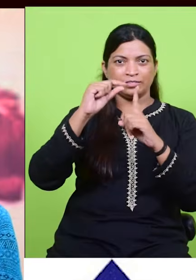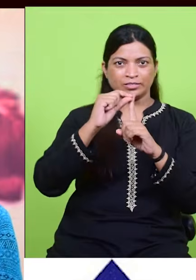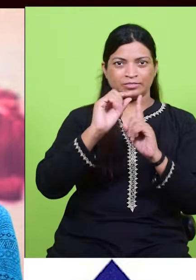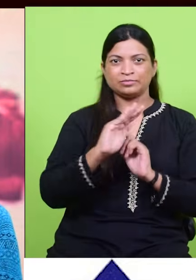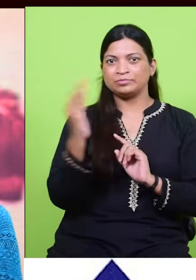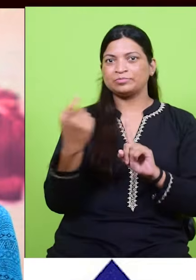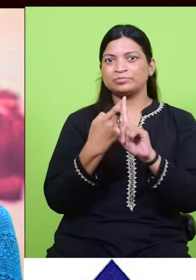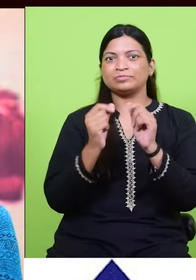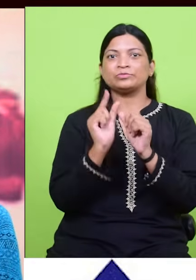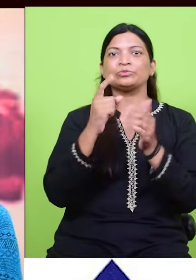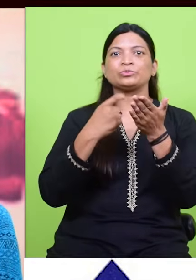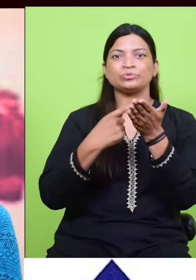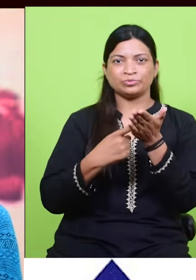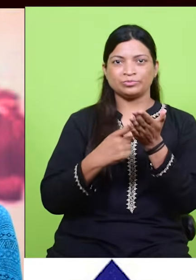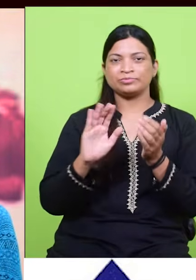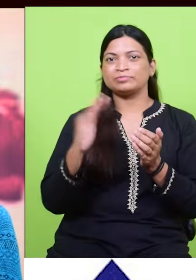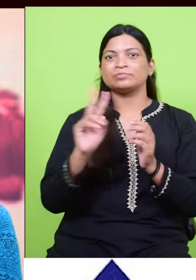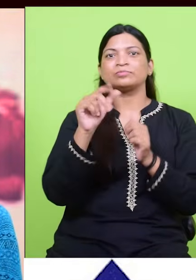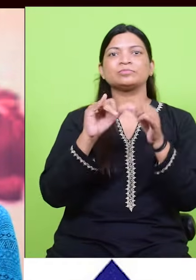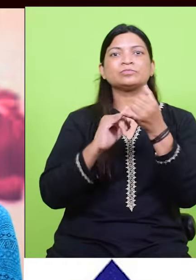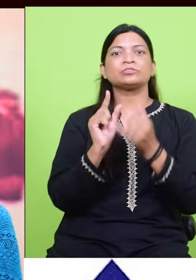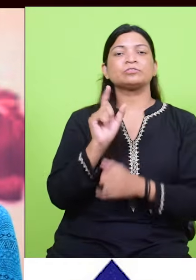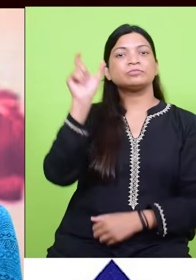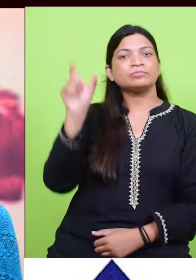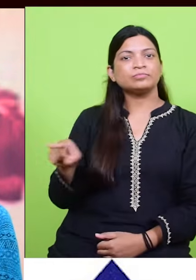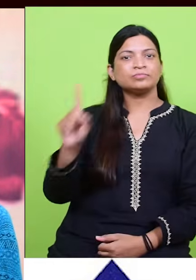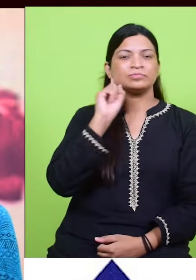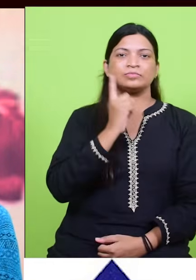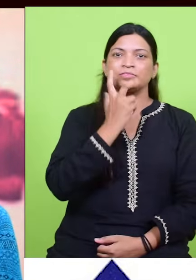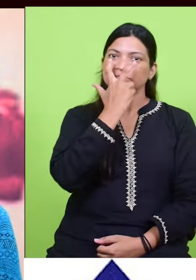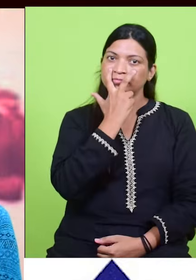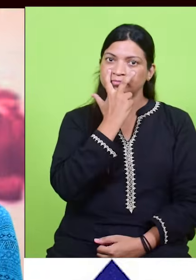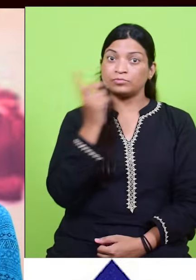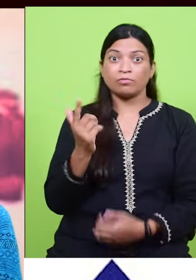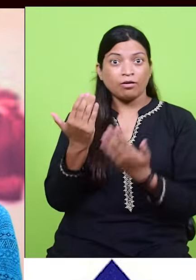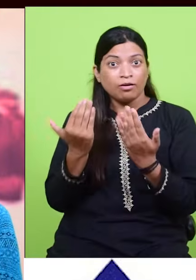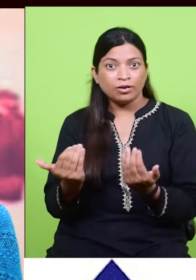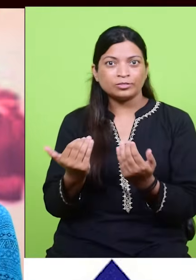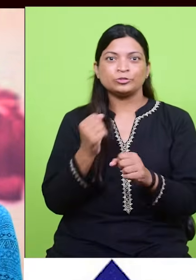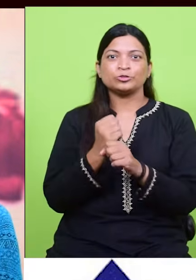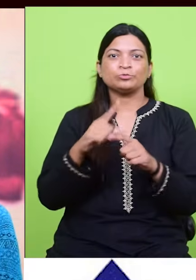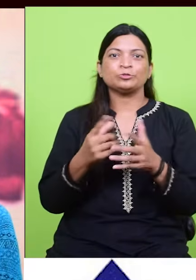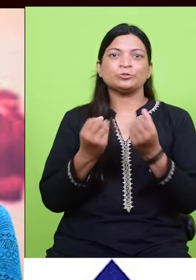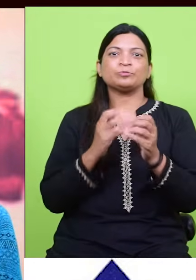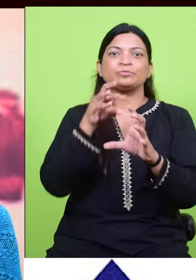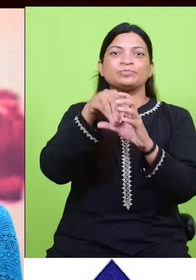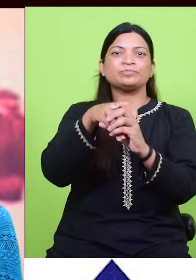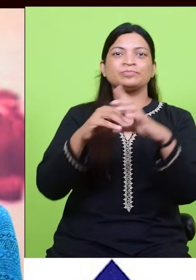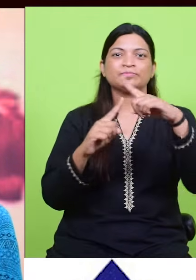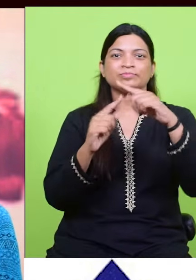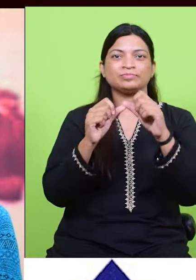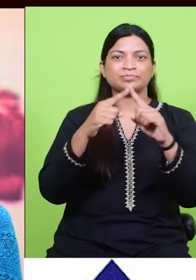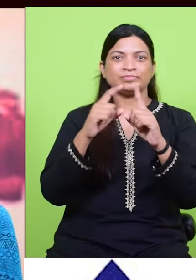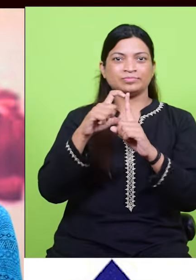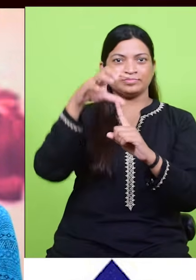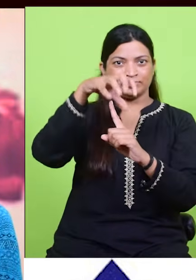हैं गुरदीप कौर वासु, जो कि एक बहुदिव्यांग व्यक्तित्व की हैं, ब्लाइंड डेफ व्यक्ति हैं। वे हाल ही में कमर्शियल टैक्स